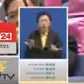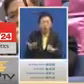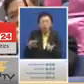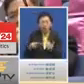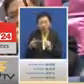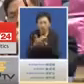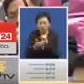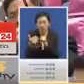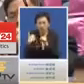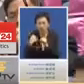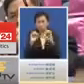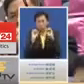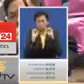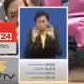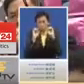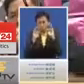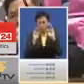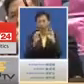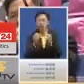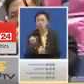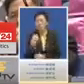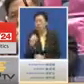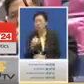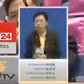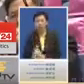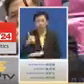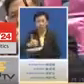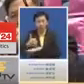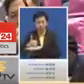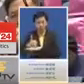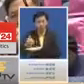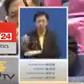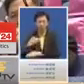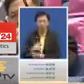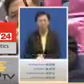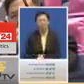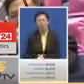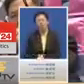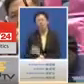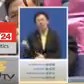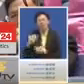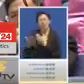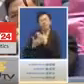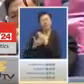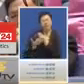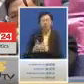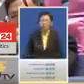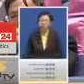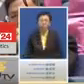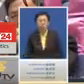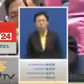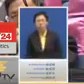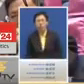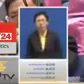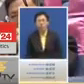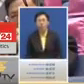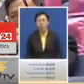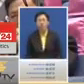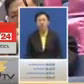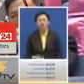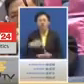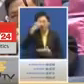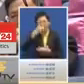ารย์มาบ่นกับผมครับผอ.ส.ส.สุทินเปิดเรียนเทคนิคอา